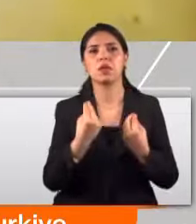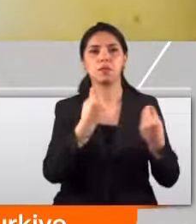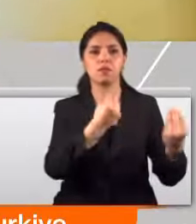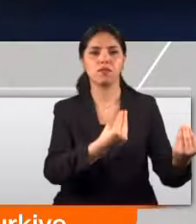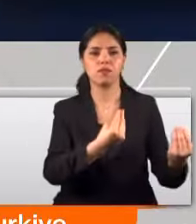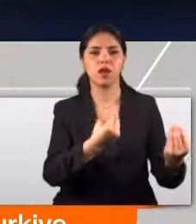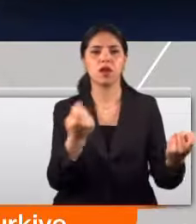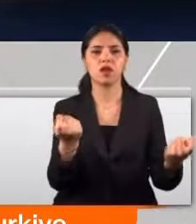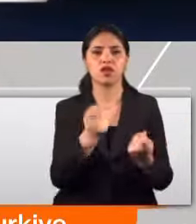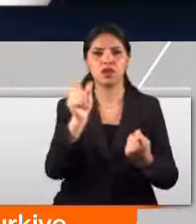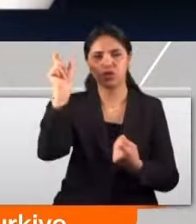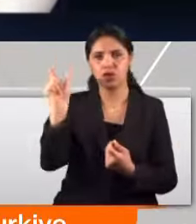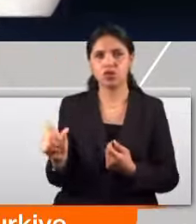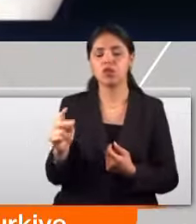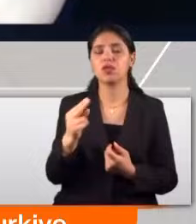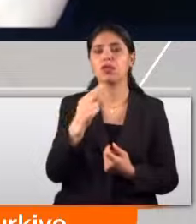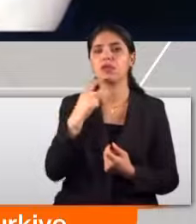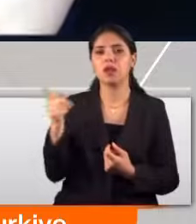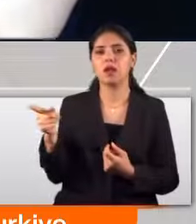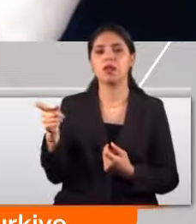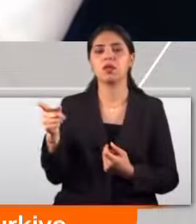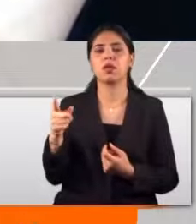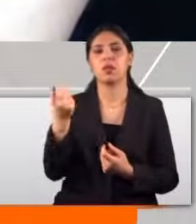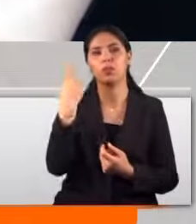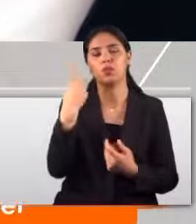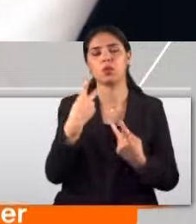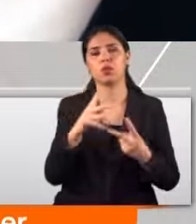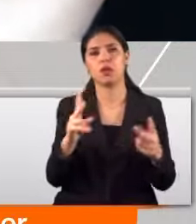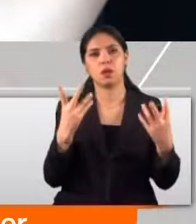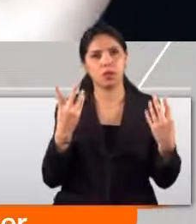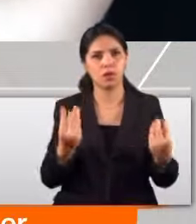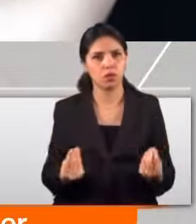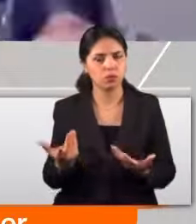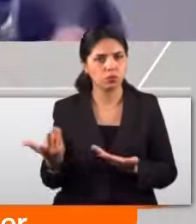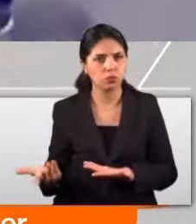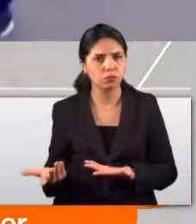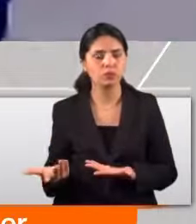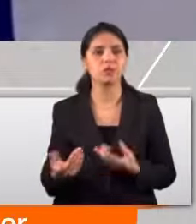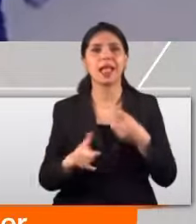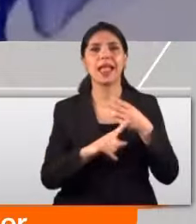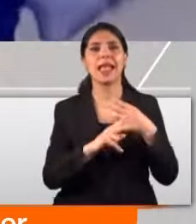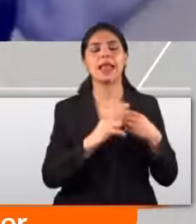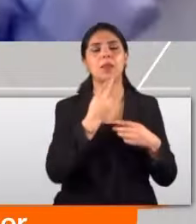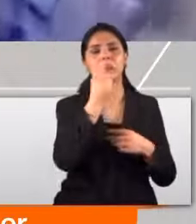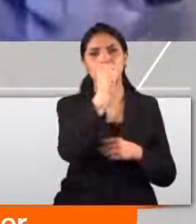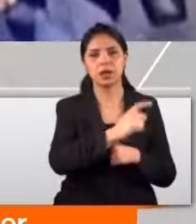eden çalışanları Ayşe Ceren Saltoğlu'ydu. O da dün itibariyle artık tahliye edildi. Öyle ki Eylem Tok tüm kaçış planını ve